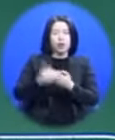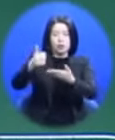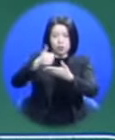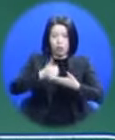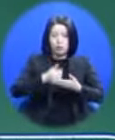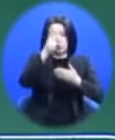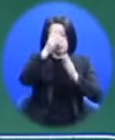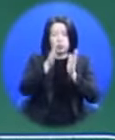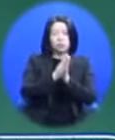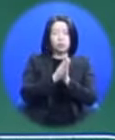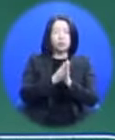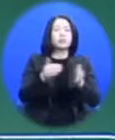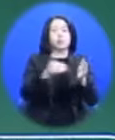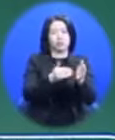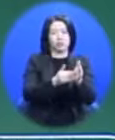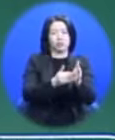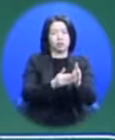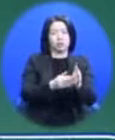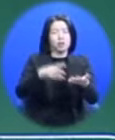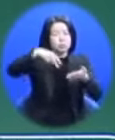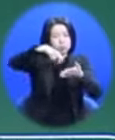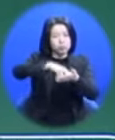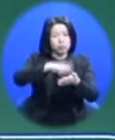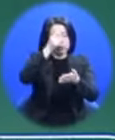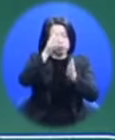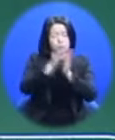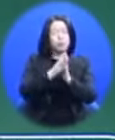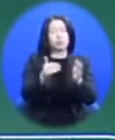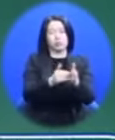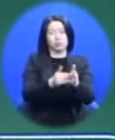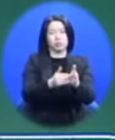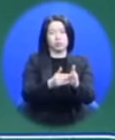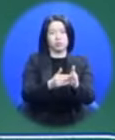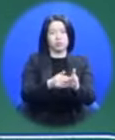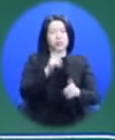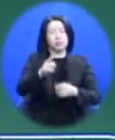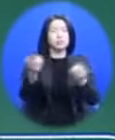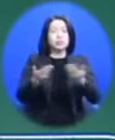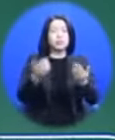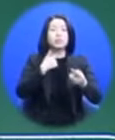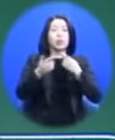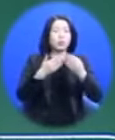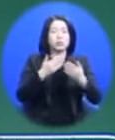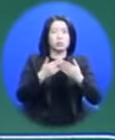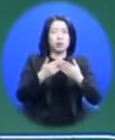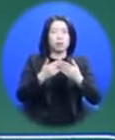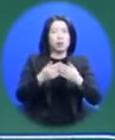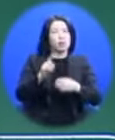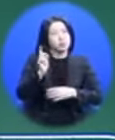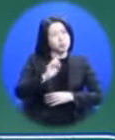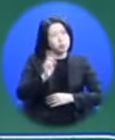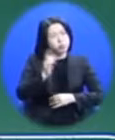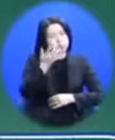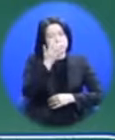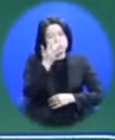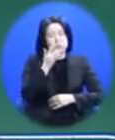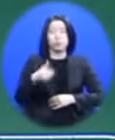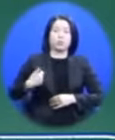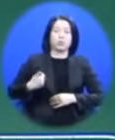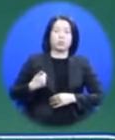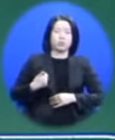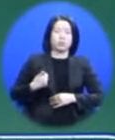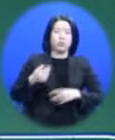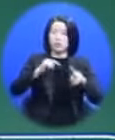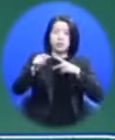했습니다. 그 친구가 무릎 꿇고 다 기도까지 다 했어요. 근데 저는 그 일을 겪었지만 막상 이게 도대체 무슨 일인지 잘 이해는 안